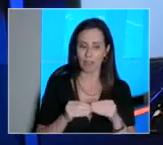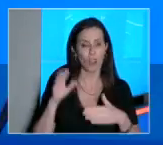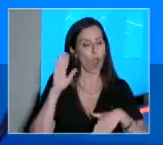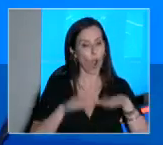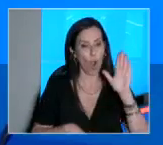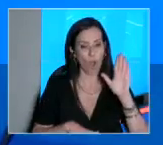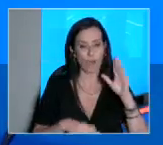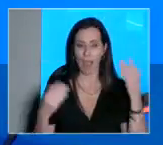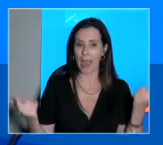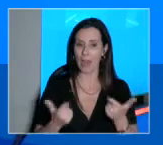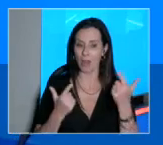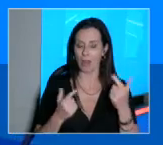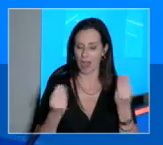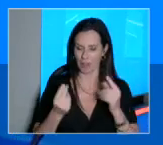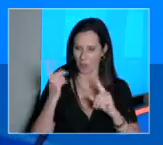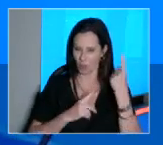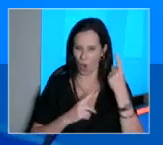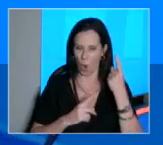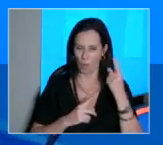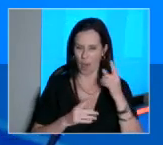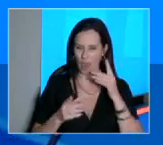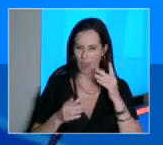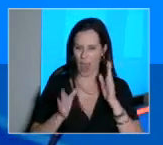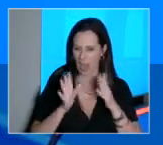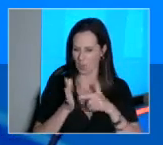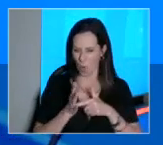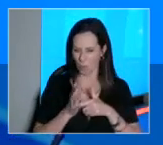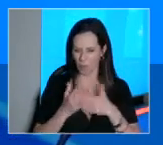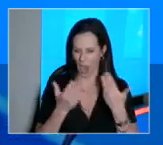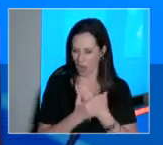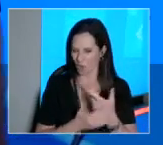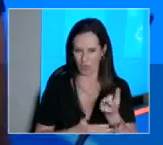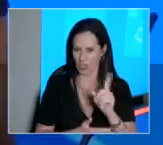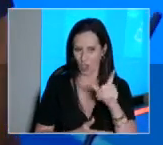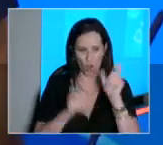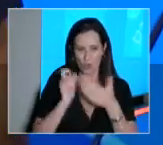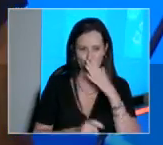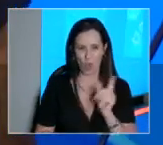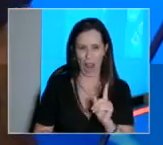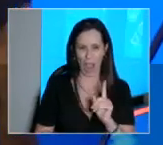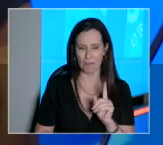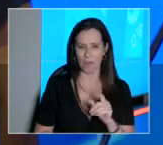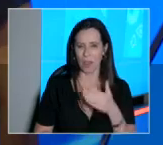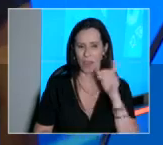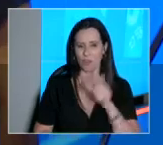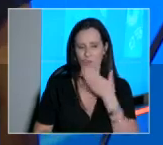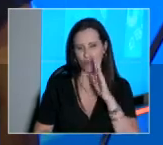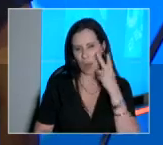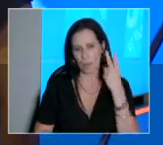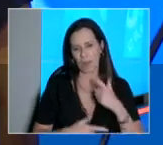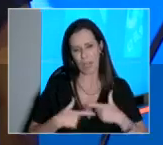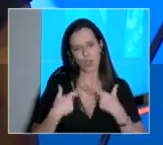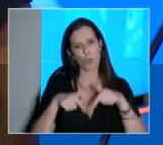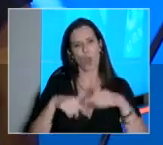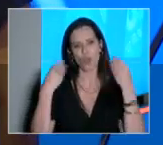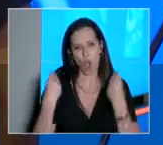ורוב האירועים האלימים שאנחנו שומעים עליהם בתקשורת, הם לא של ירושלמים, אנשים מחוץ לכאן. זאת אומרת, הירושלמים מחפשים פה לחיות